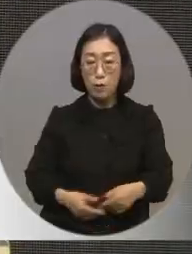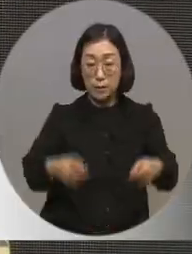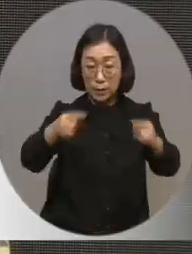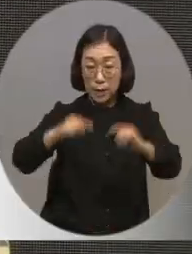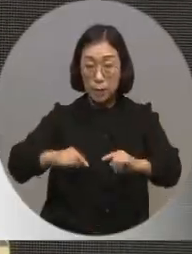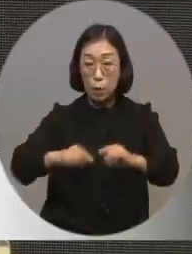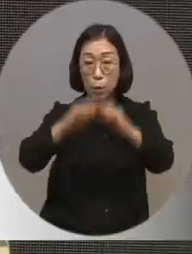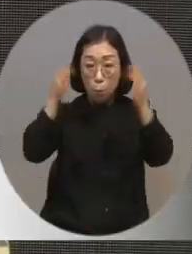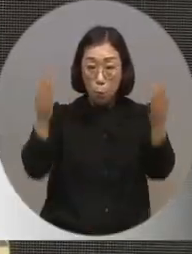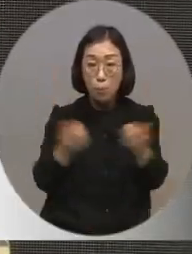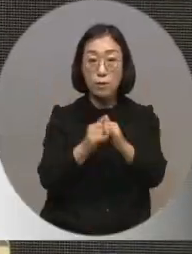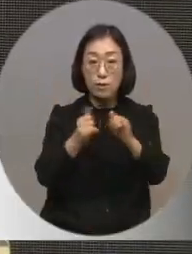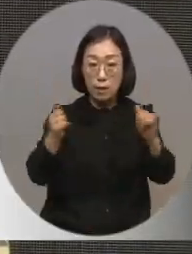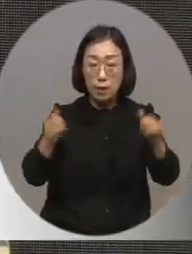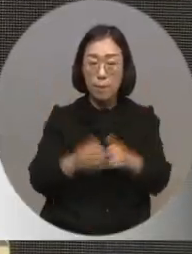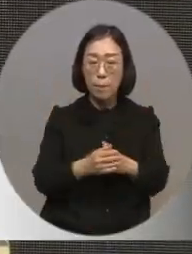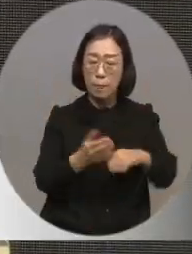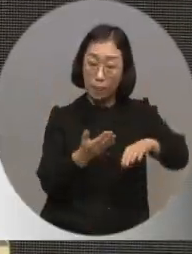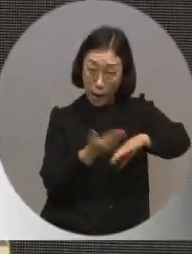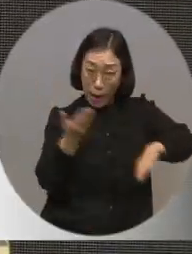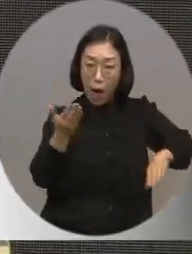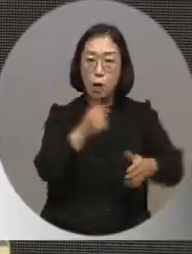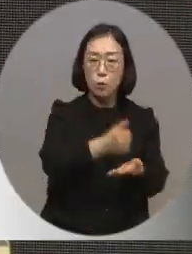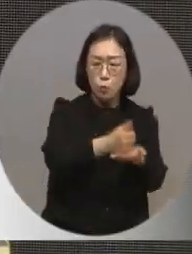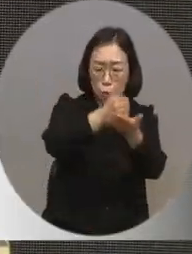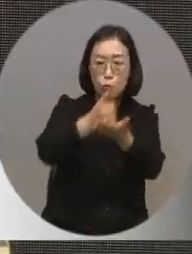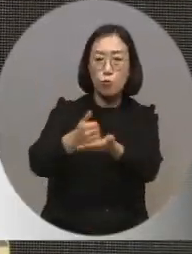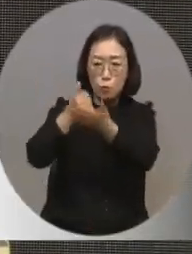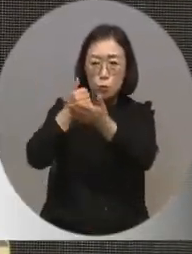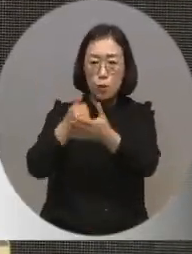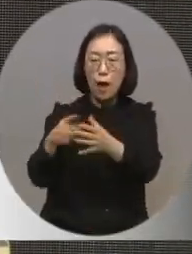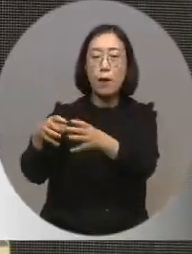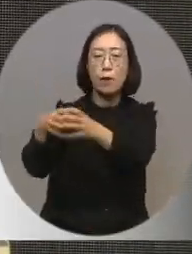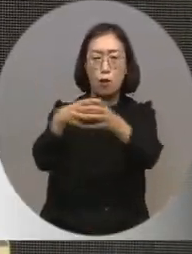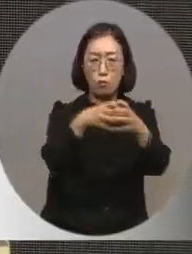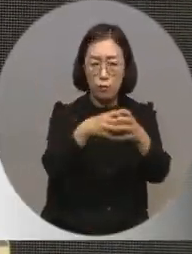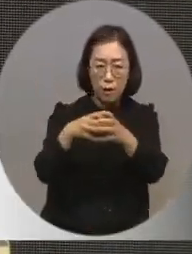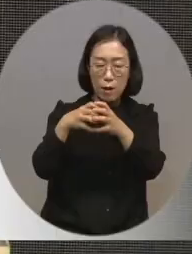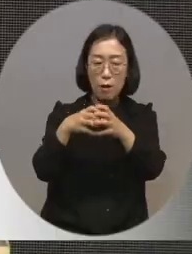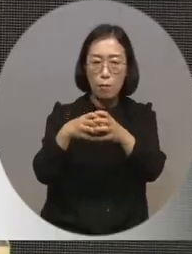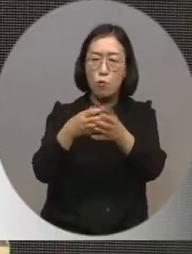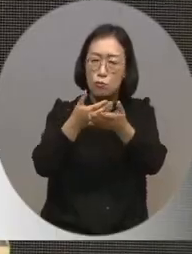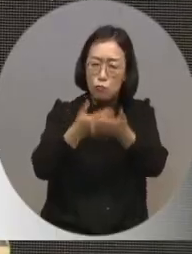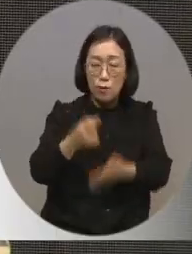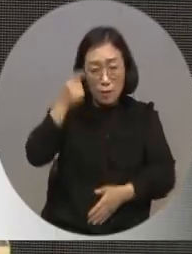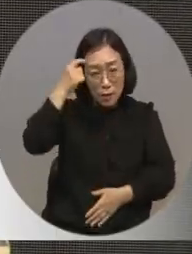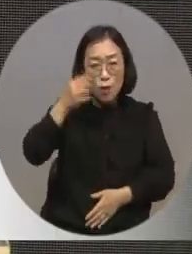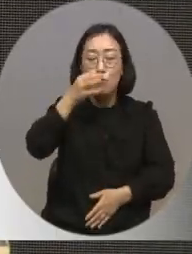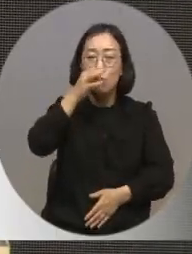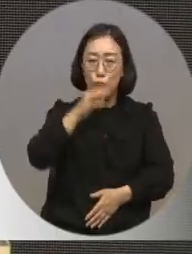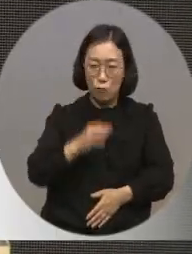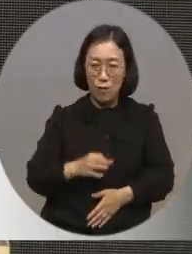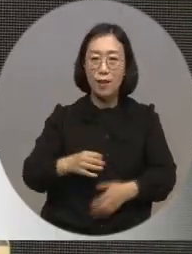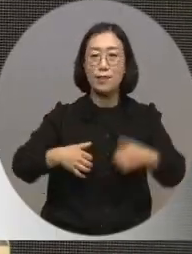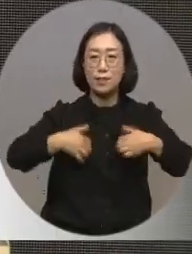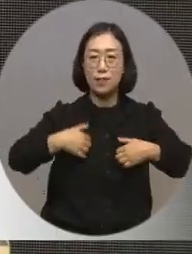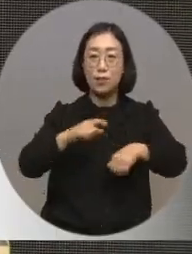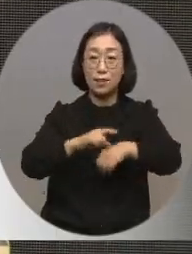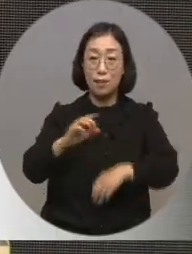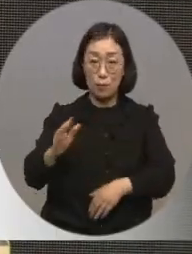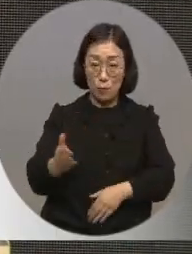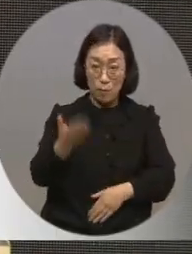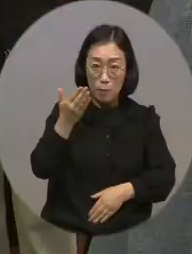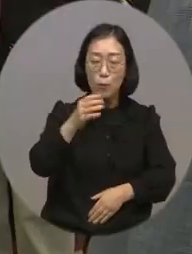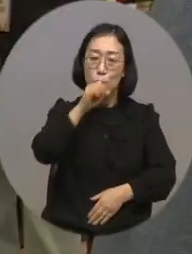모두 다름을 존중하면서 하나됨의 가치를 발견하는 정말 유익하고 즐거운 시간